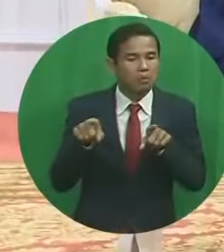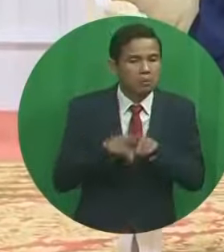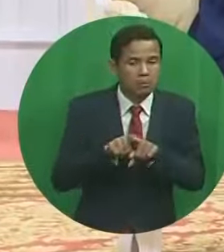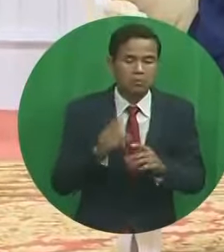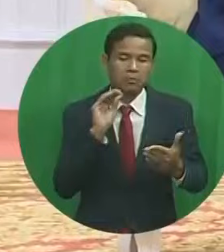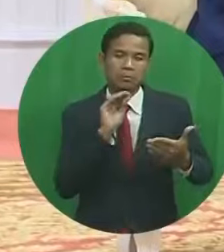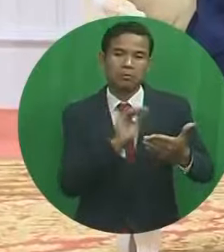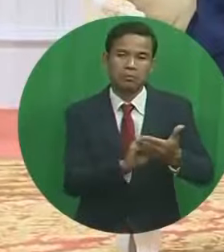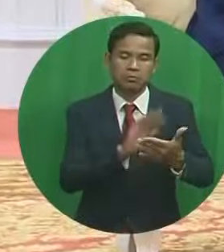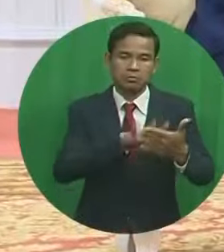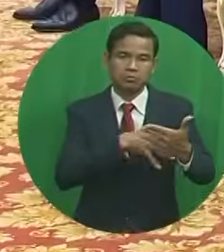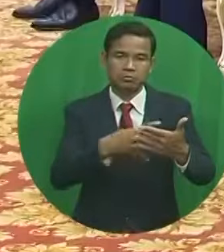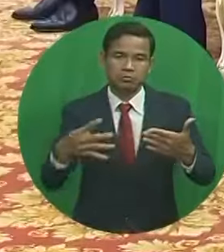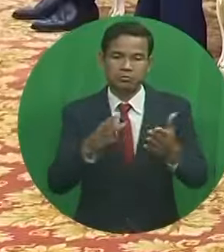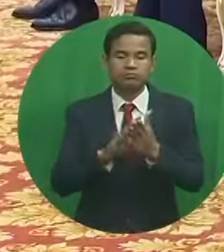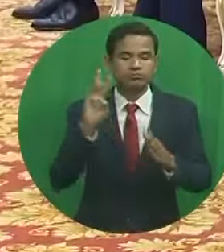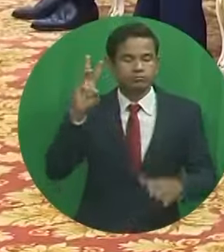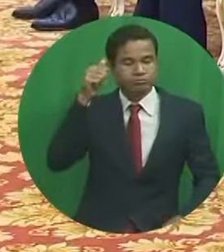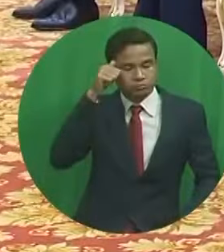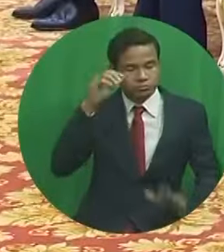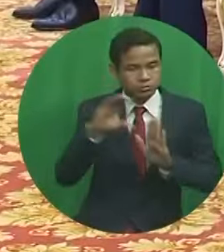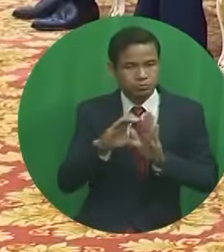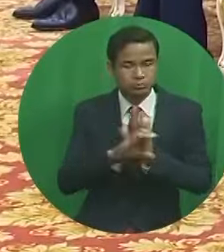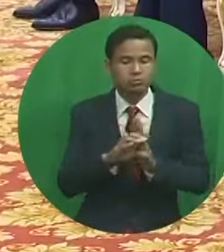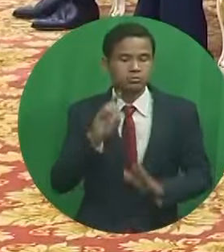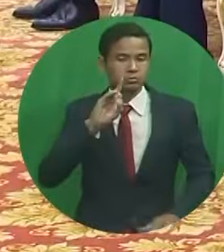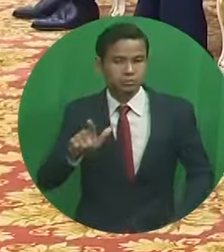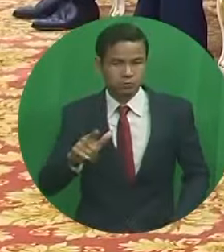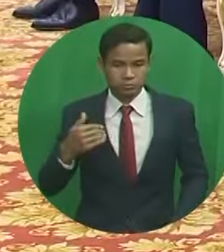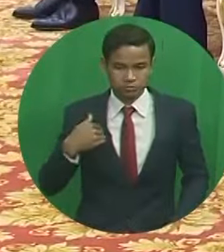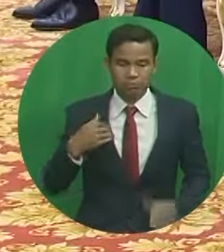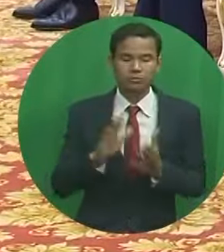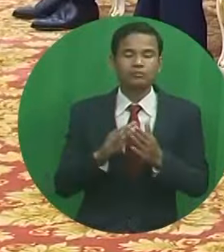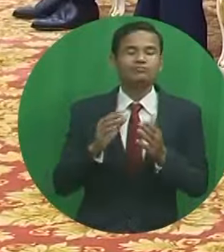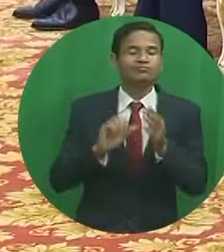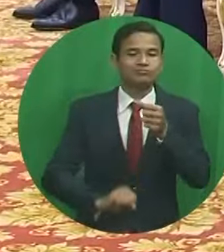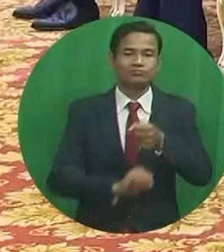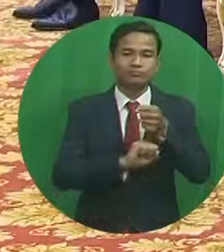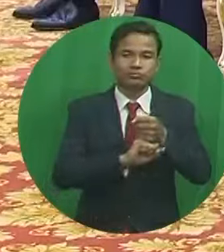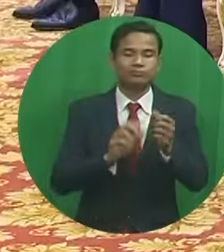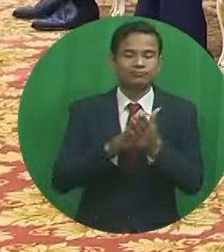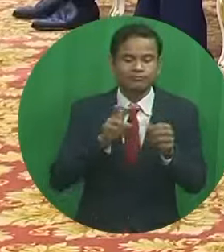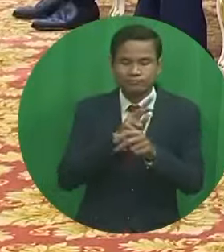ដាក់ចេញនូវគោលនយោបាយជាក់ស្ដែងដើម្បីគ្រប់គ្រងដល់បរិយាកាសវិនិយោគនិងរក្សាភា